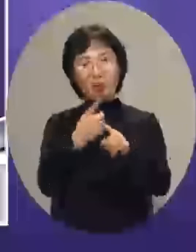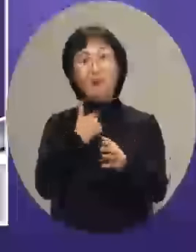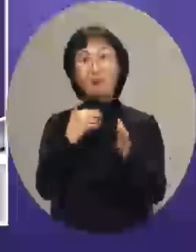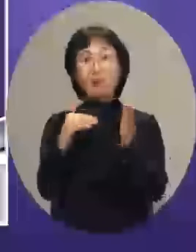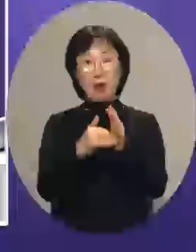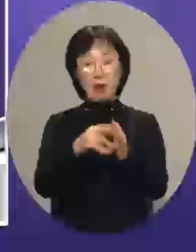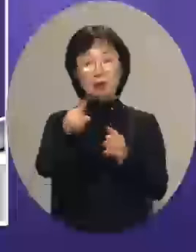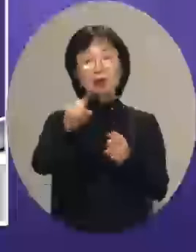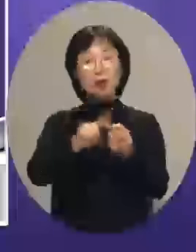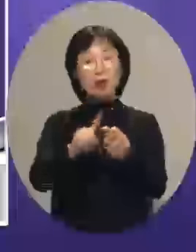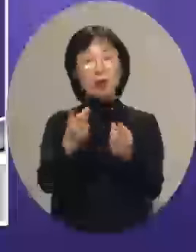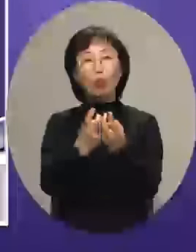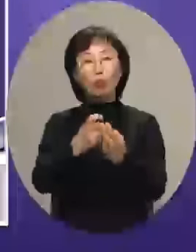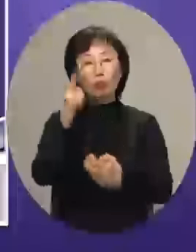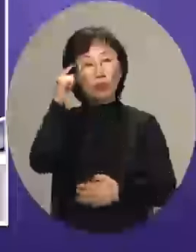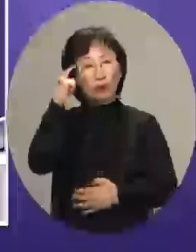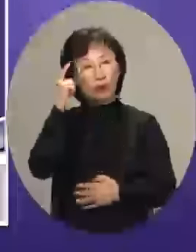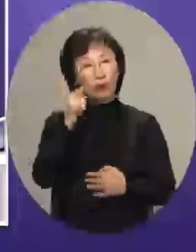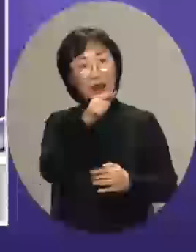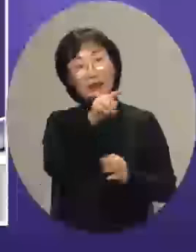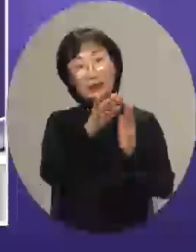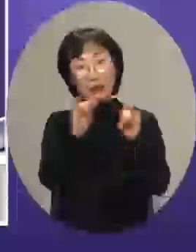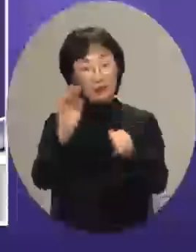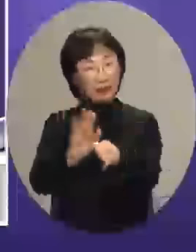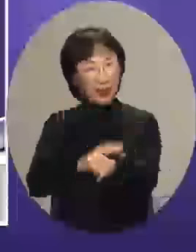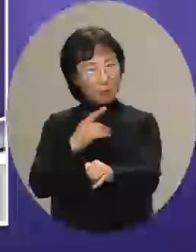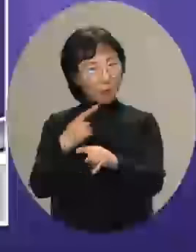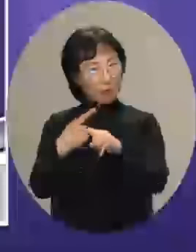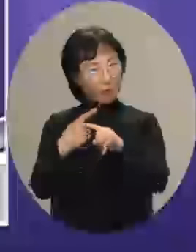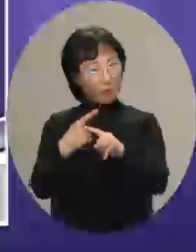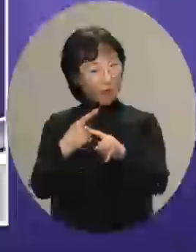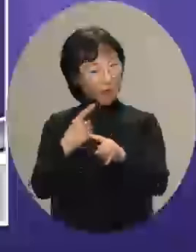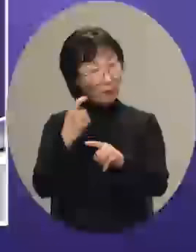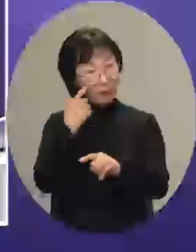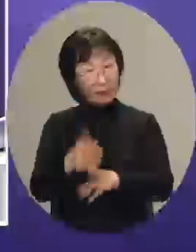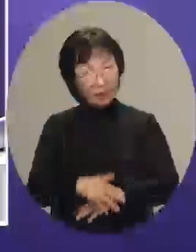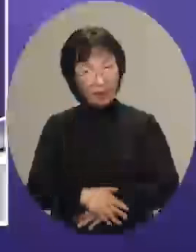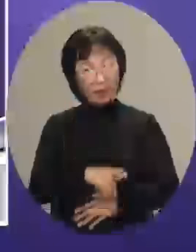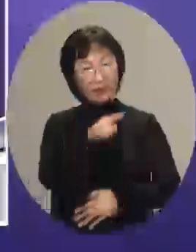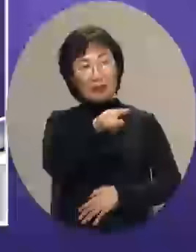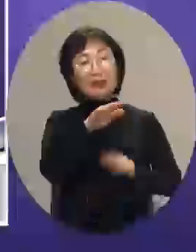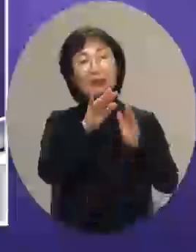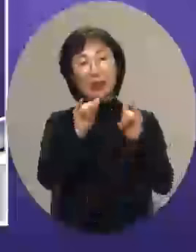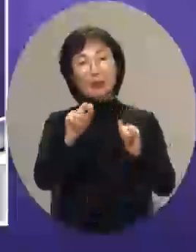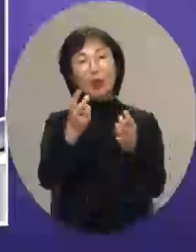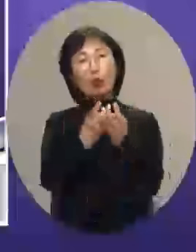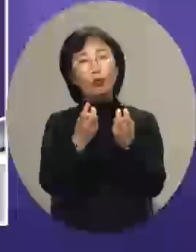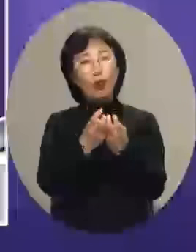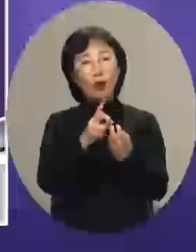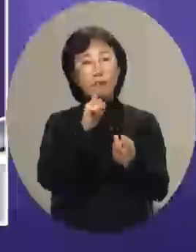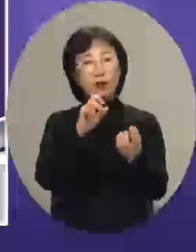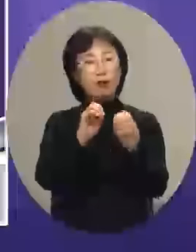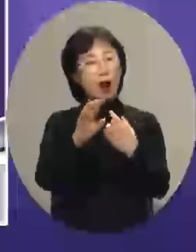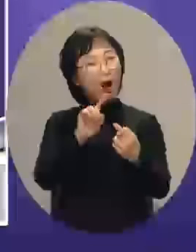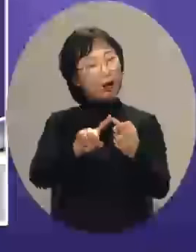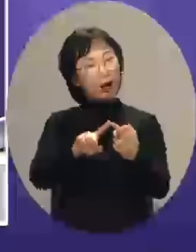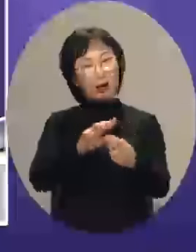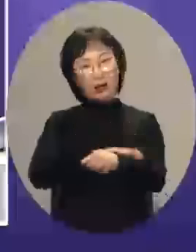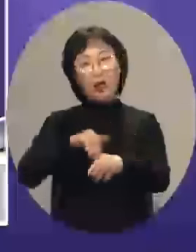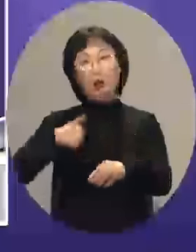거기에 대해서 어떻게 생각하세요? 그분이 잘못 판단한 거예요? 그분이 어떤 생각으로 그런 말씀을 하셨는지 모르겠지만 오히려